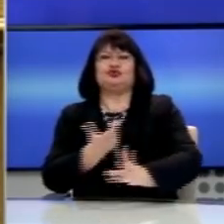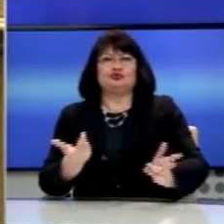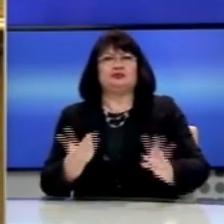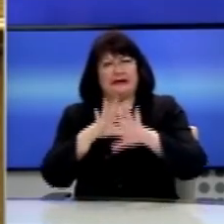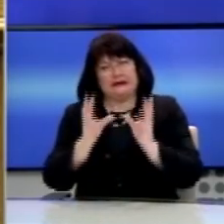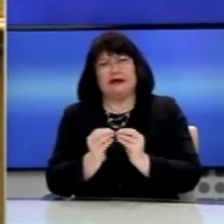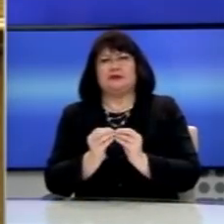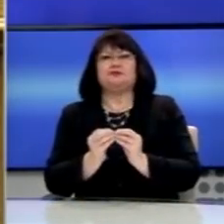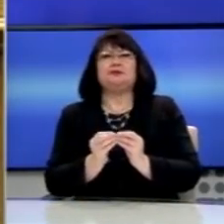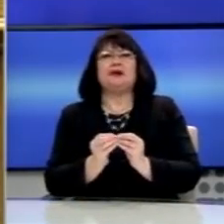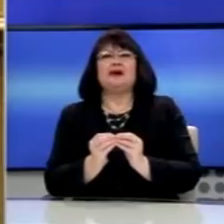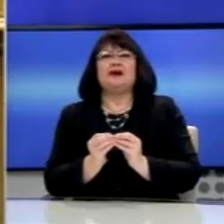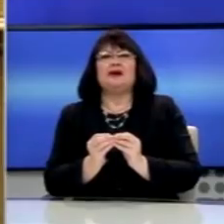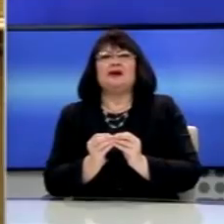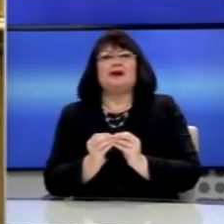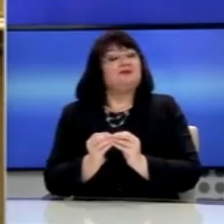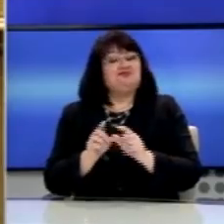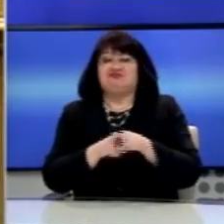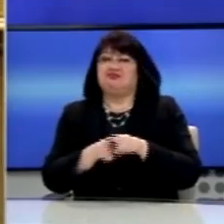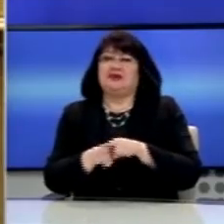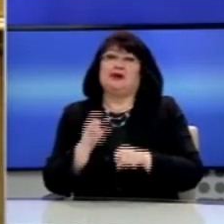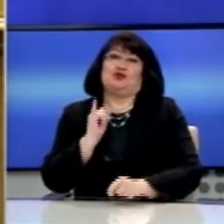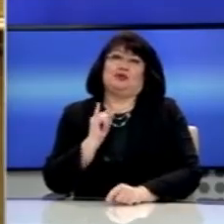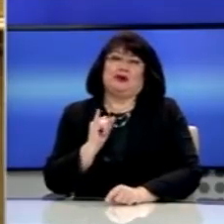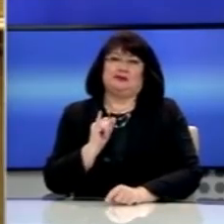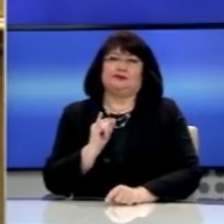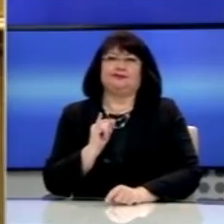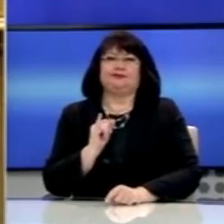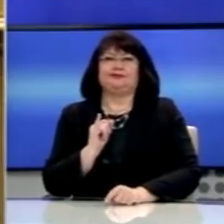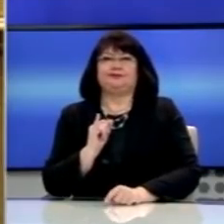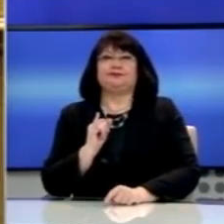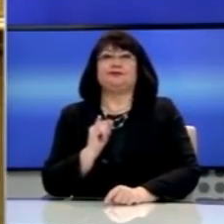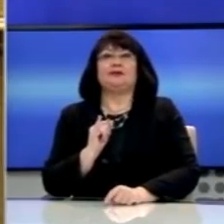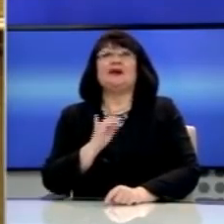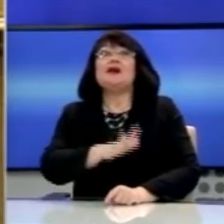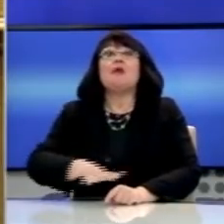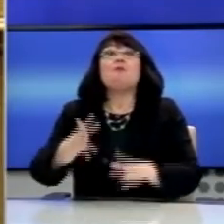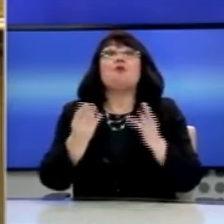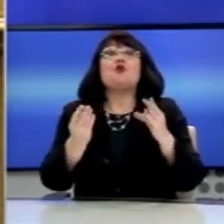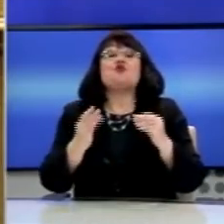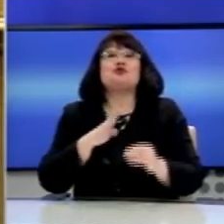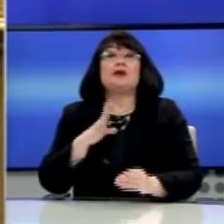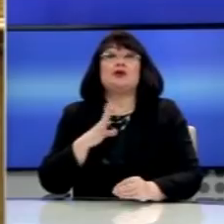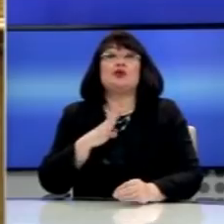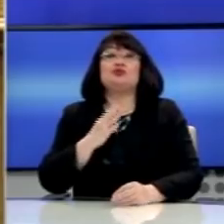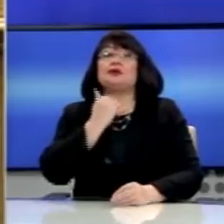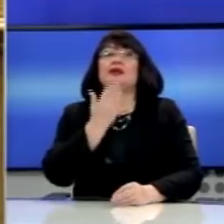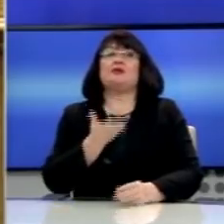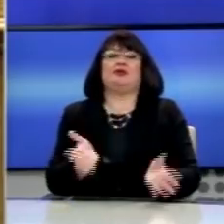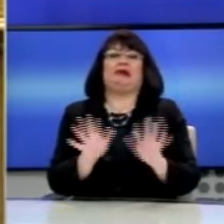πληθυσμού συνολικά απέχει πολύ ακόμα από το να είναι μαζικός και δεν μπορεί να κουκουλώσει